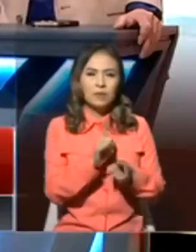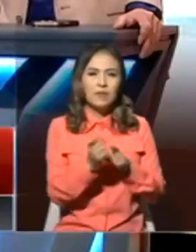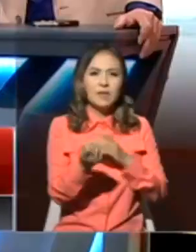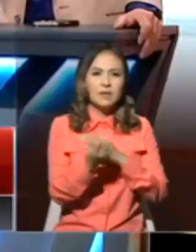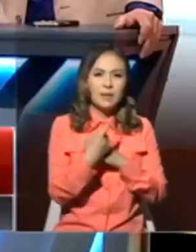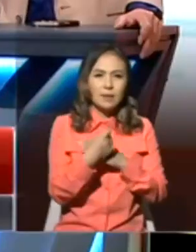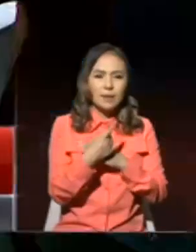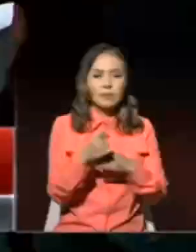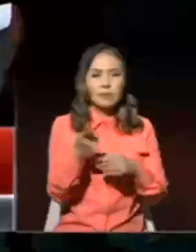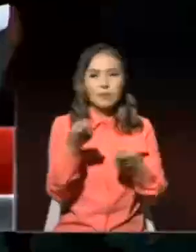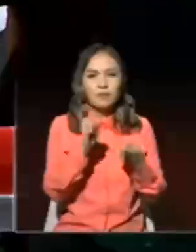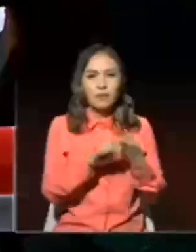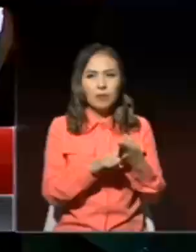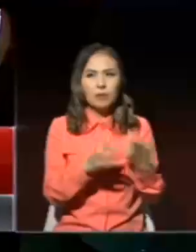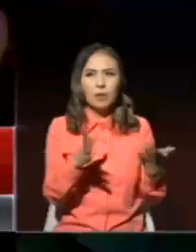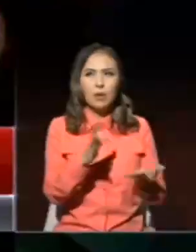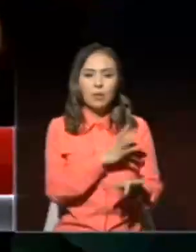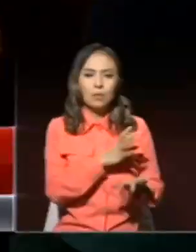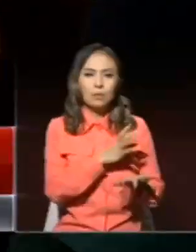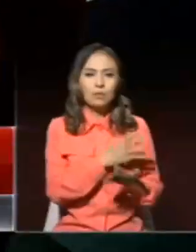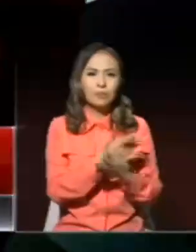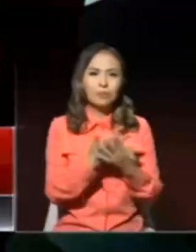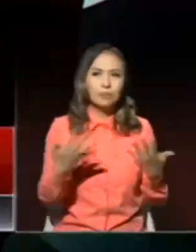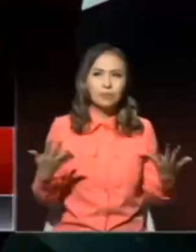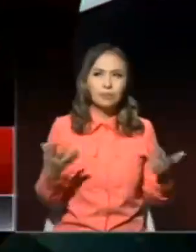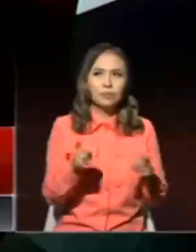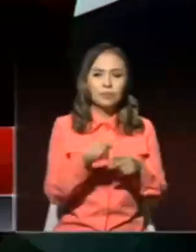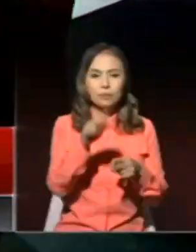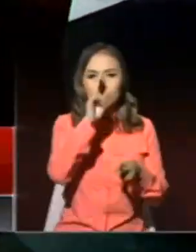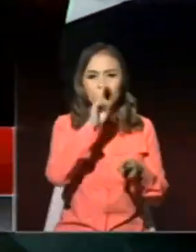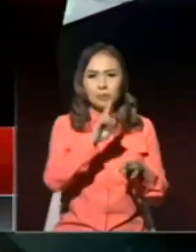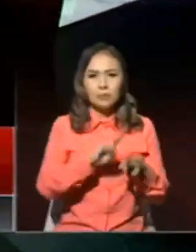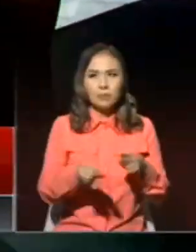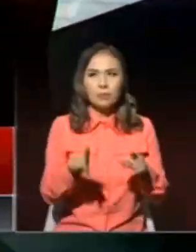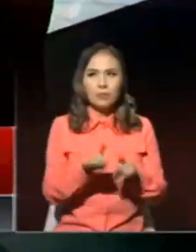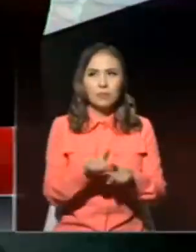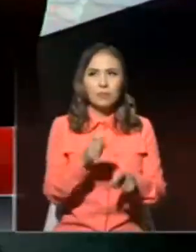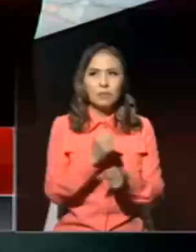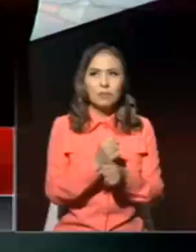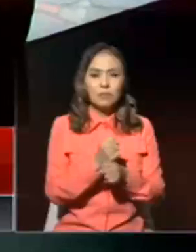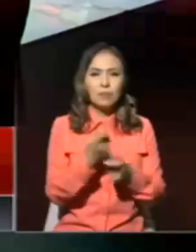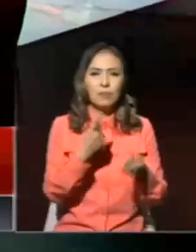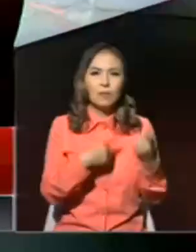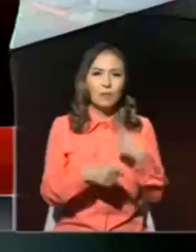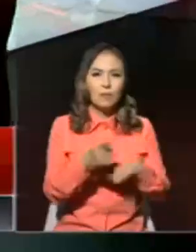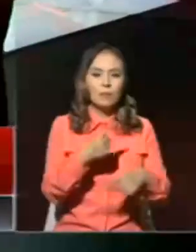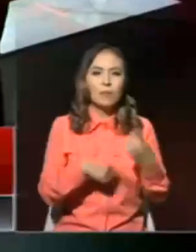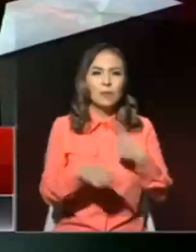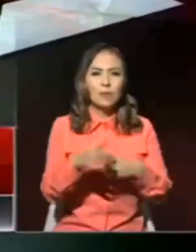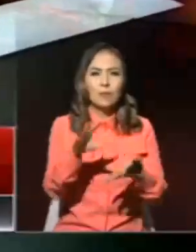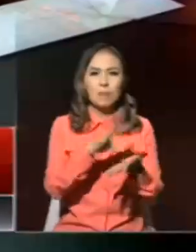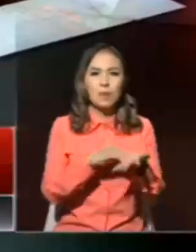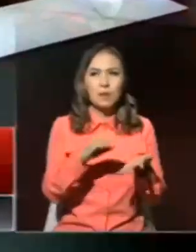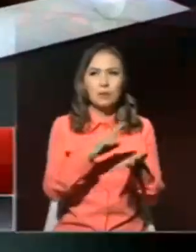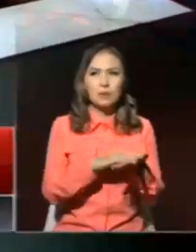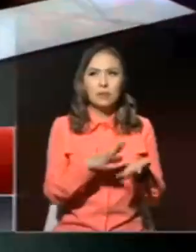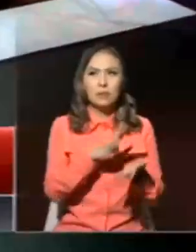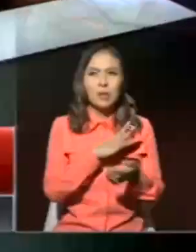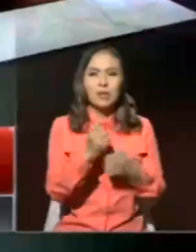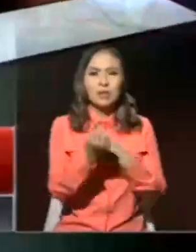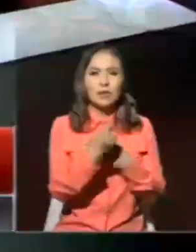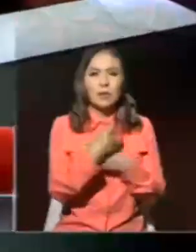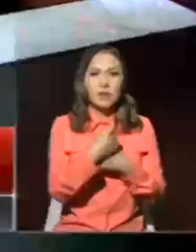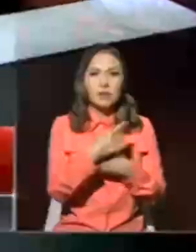арқылы, құндылықтар арқылы, жоғалтқан құндылықтар дейміз ғой, сол құндылықтарды қайта қайтару мақсатында маған задание беріп